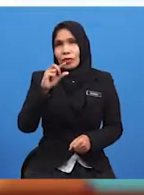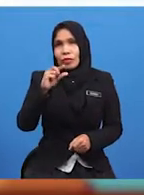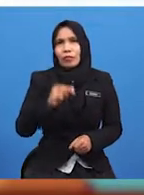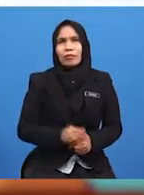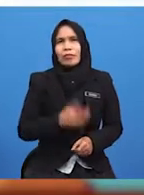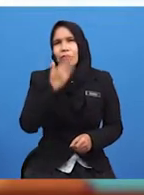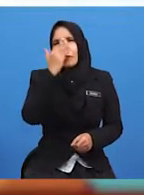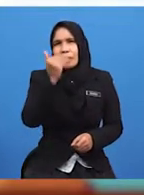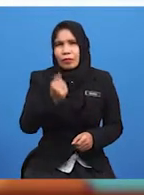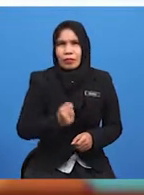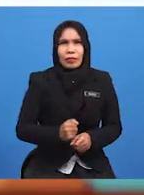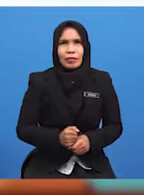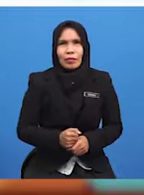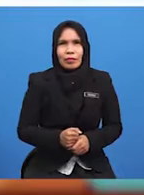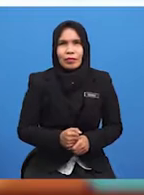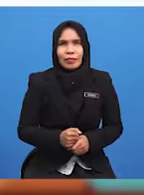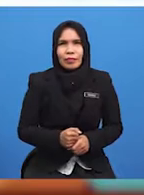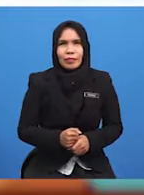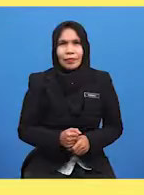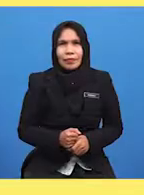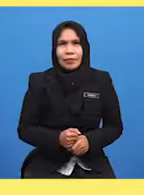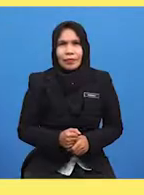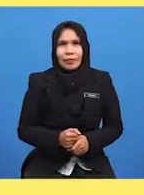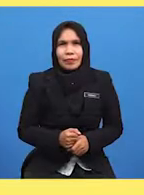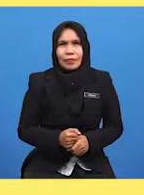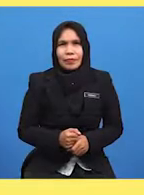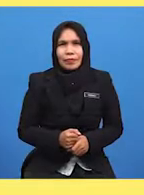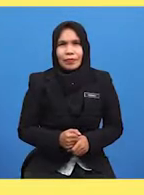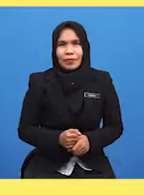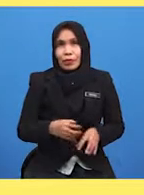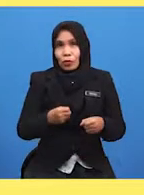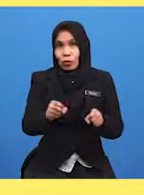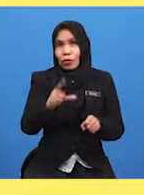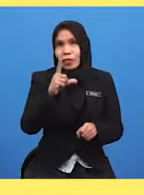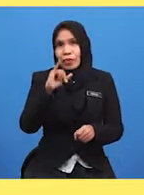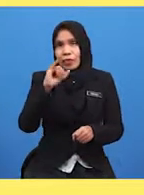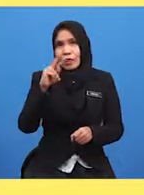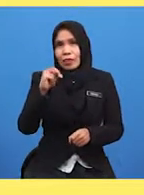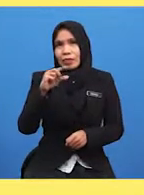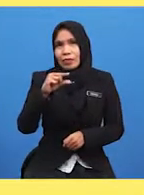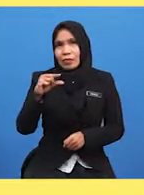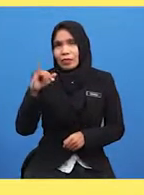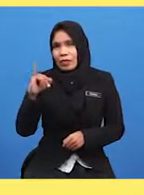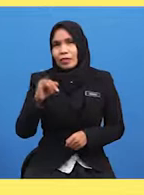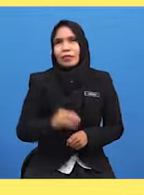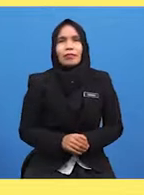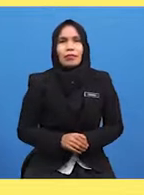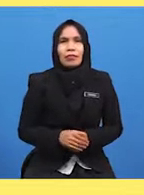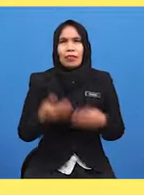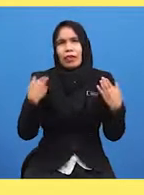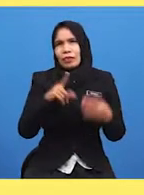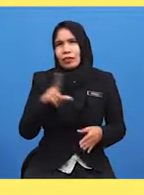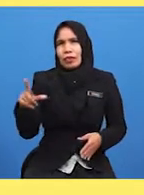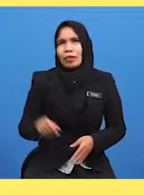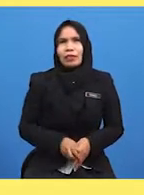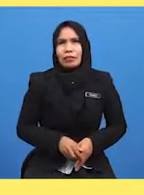dalam kalangan pembesar di Sungai Ujung Sungai Linggi merupakan laluan penting